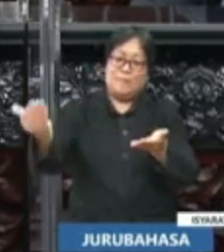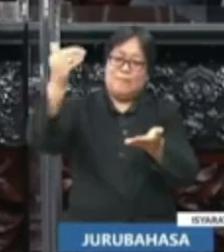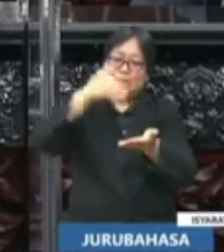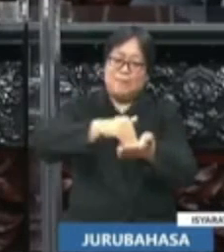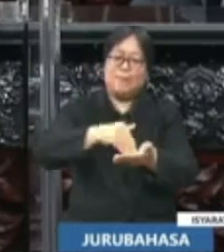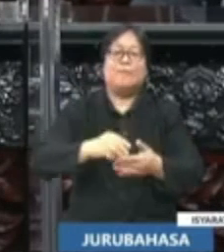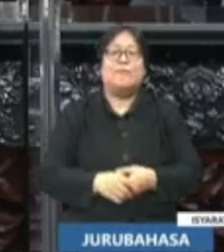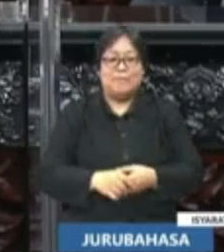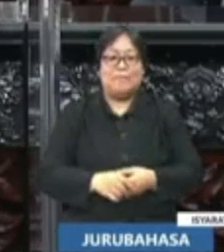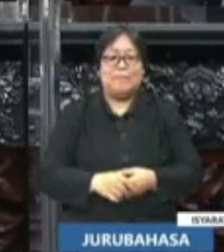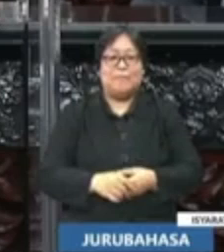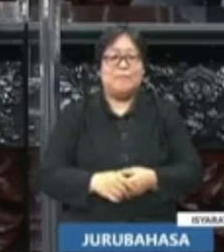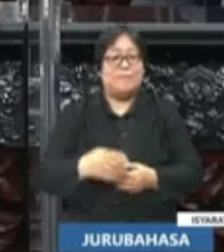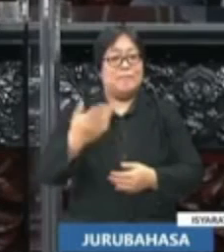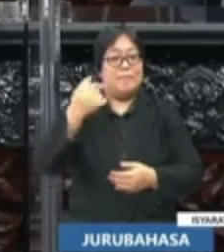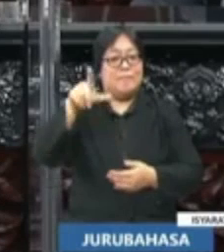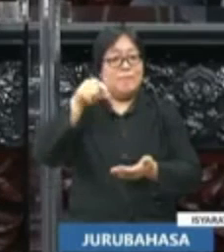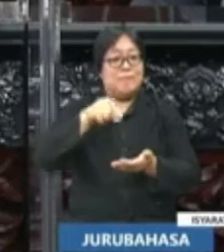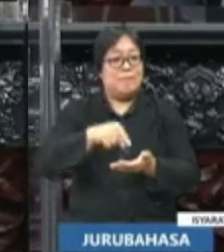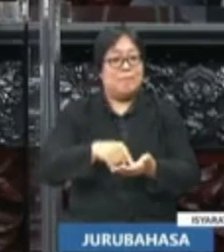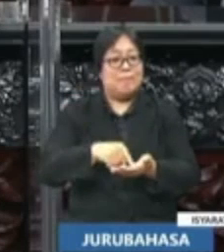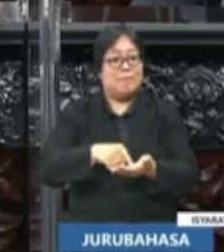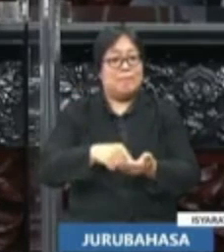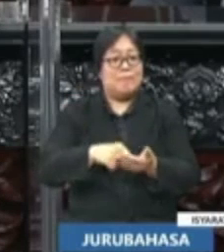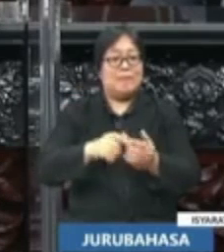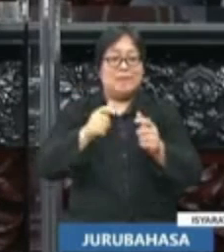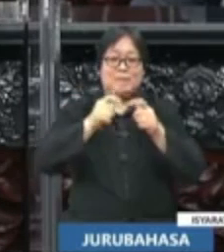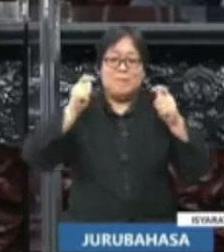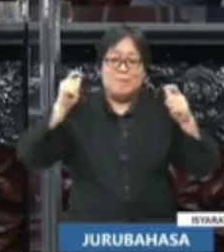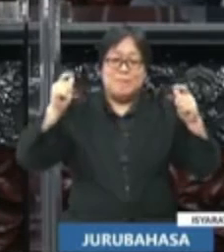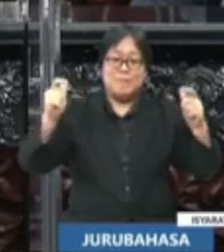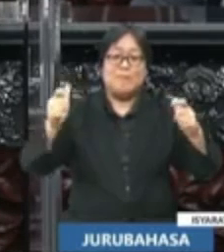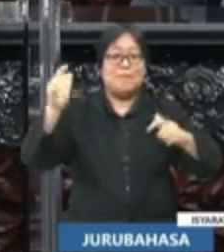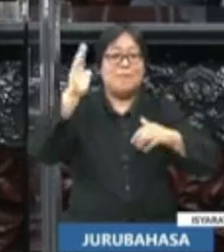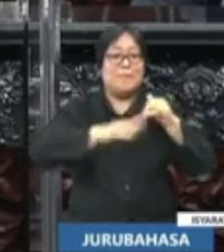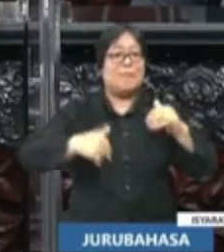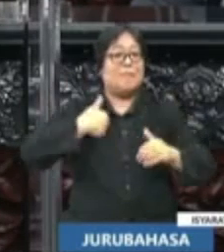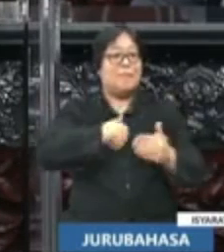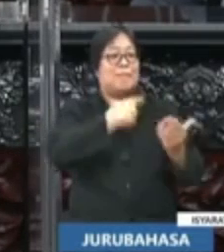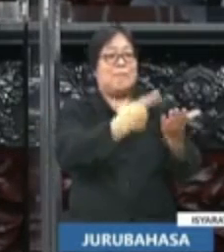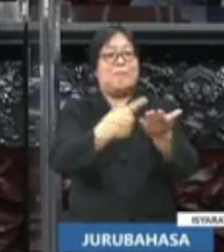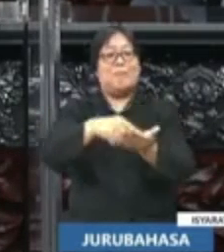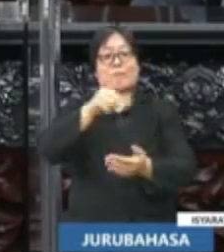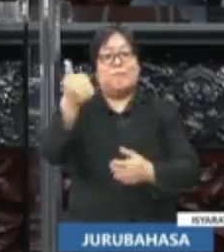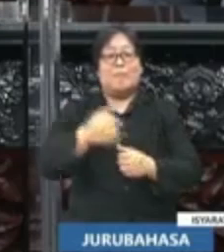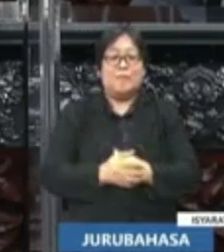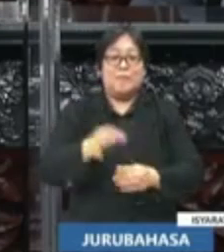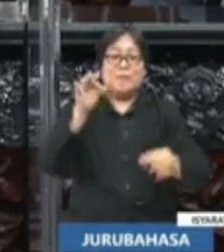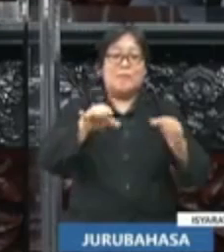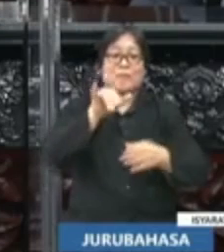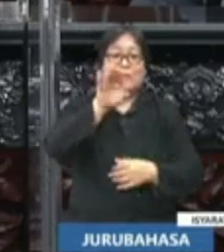lagi bahawa hal ini jauh lebih besar daripada yang kita bahaskan yang lain. Kalau Yang Mohd